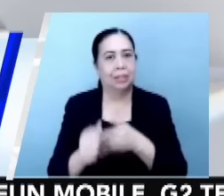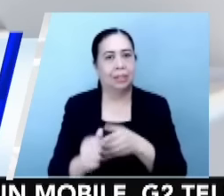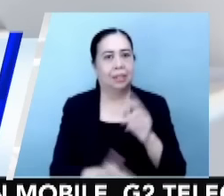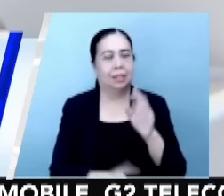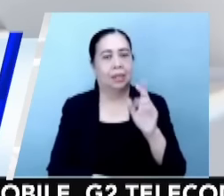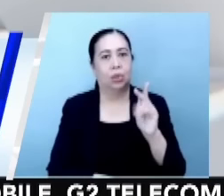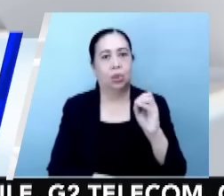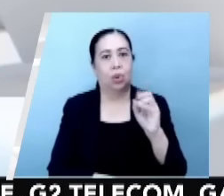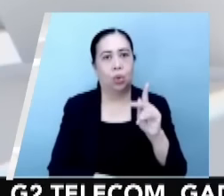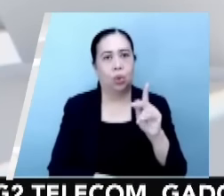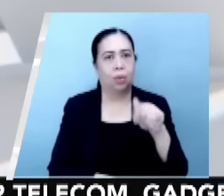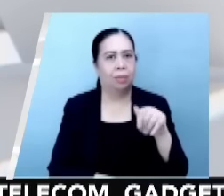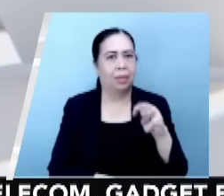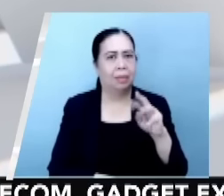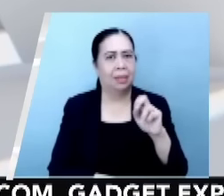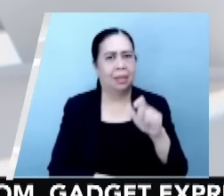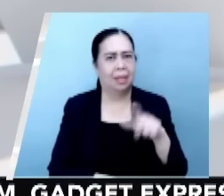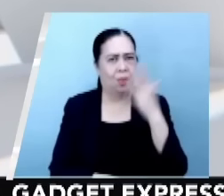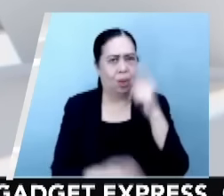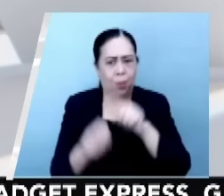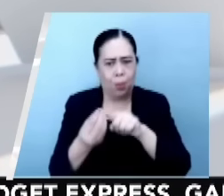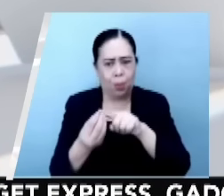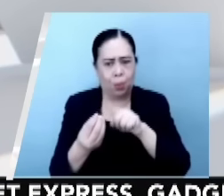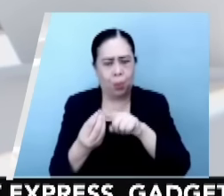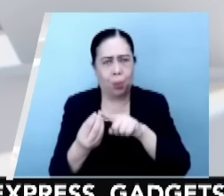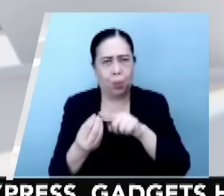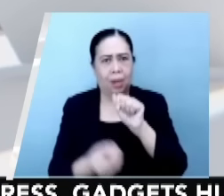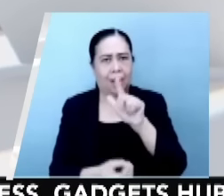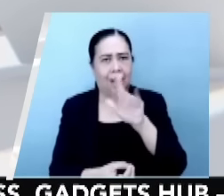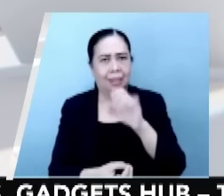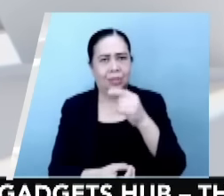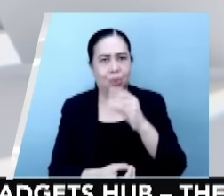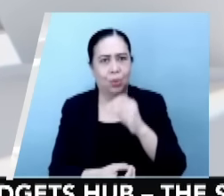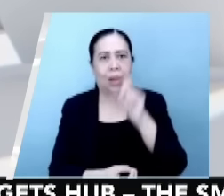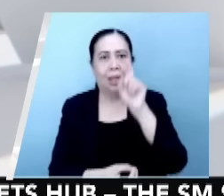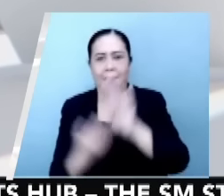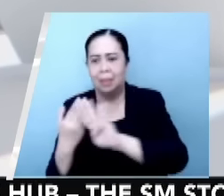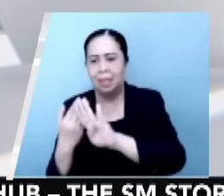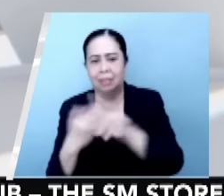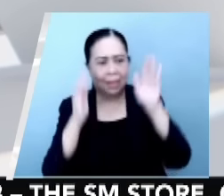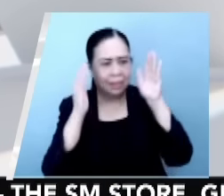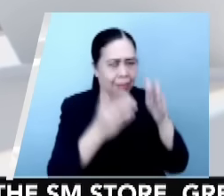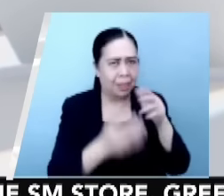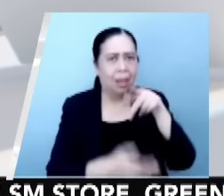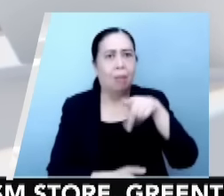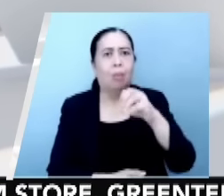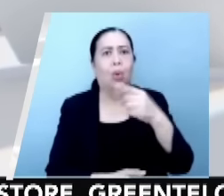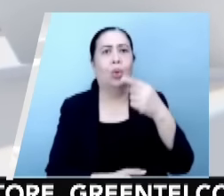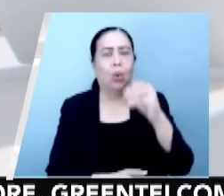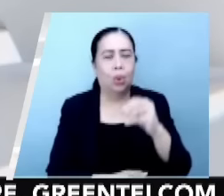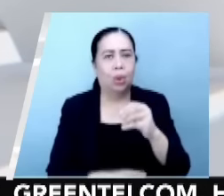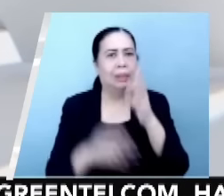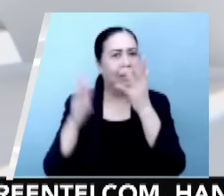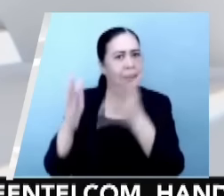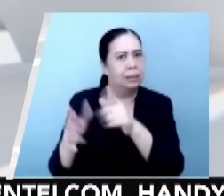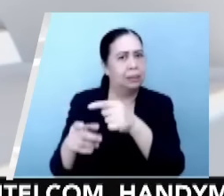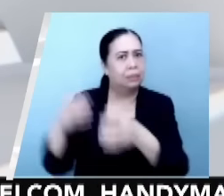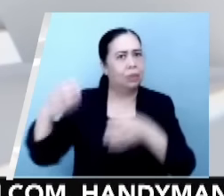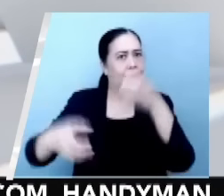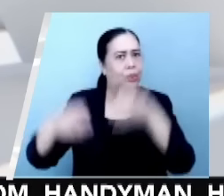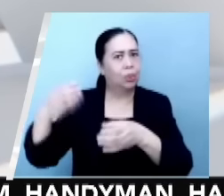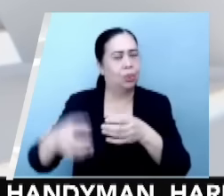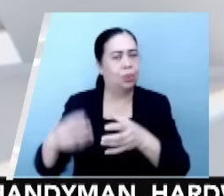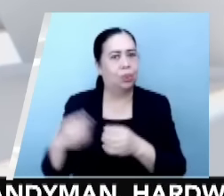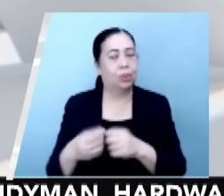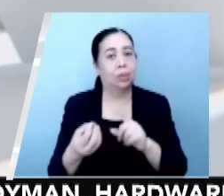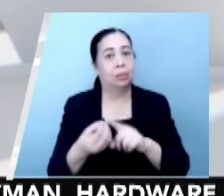kung bakit naging tungkol kay Go ang pagdinig na dapat daw ay ibalik sa pogo. Dapat aniyang ipaubaya ito sa korte. Ang usapin naman